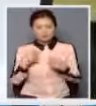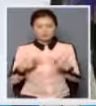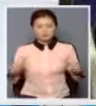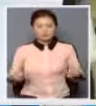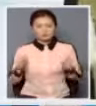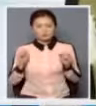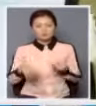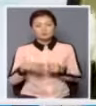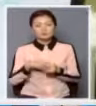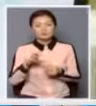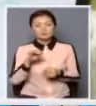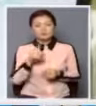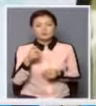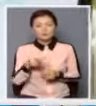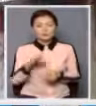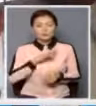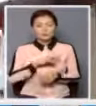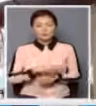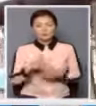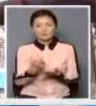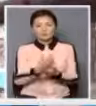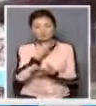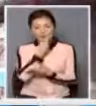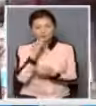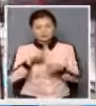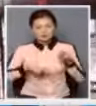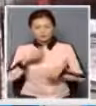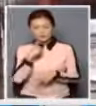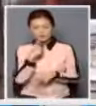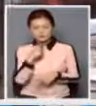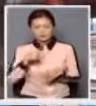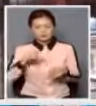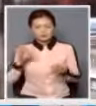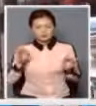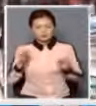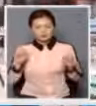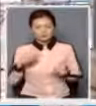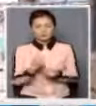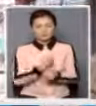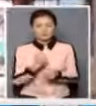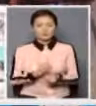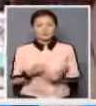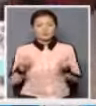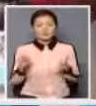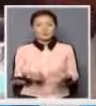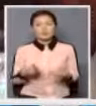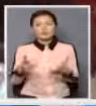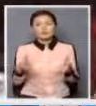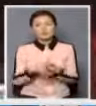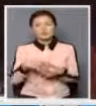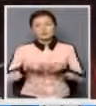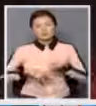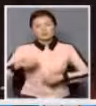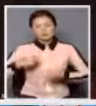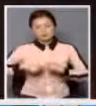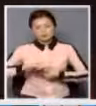волокон. Также бензол и параксилол используются для получения красителей и ядохимикатов для сельскохозяйственного производства, специальных смол для строительного